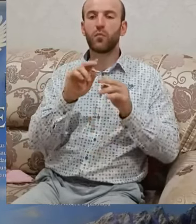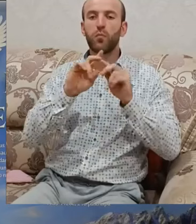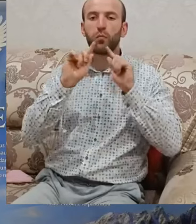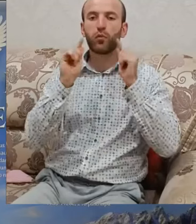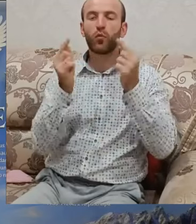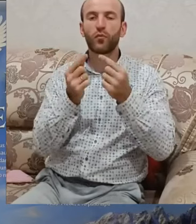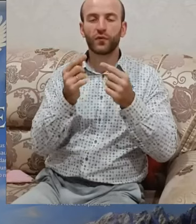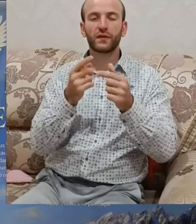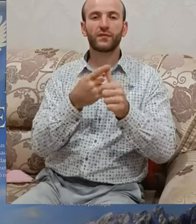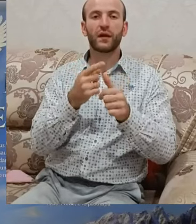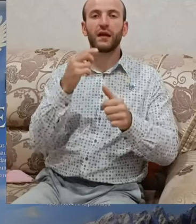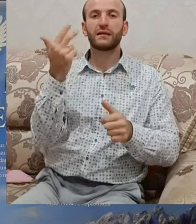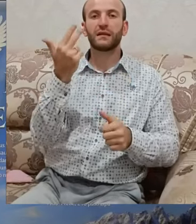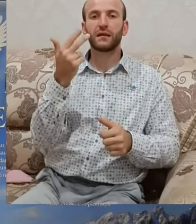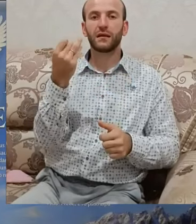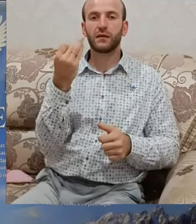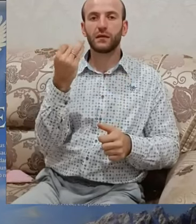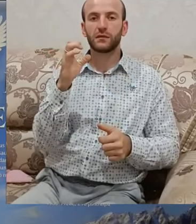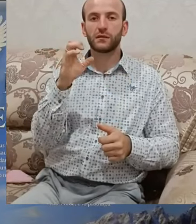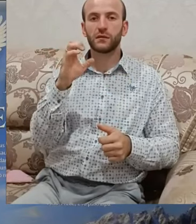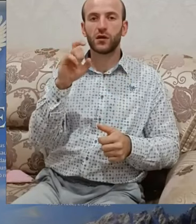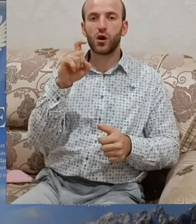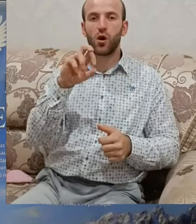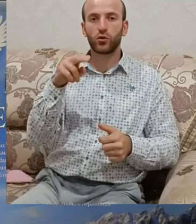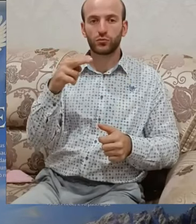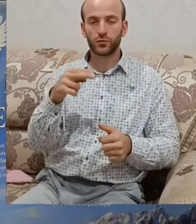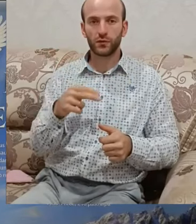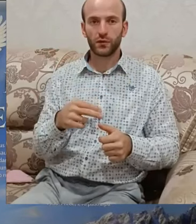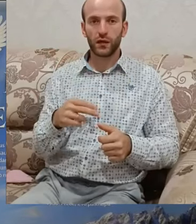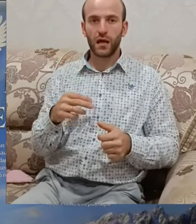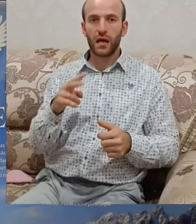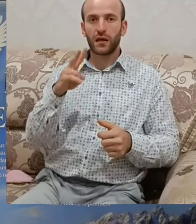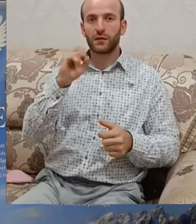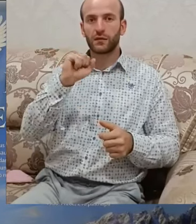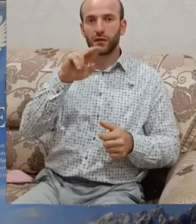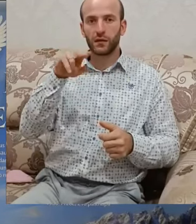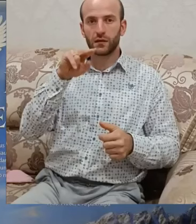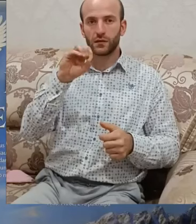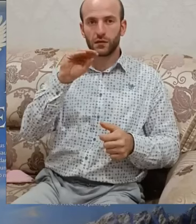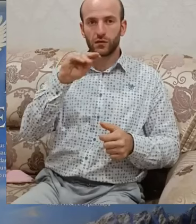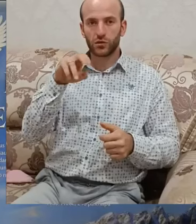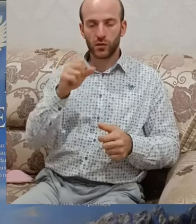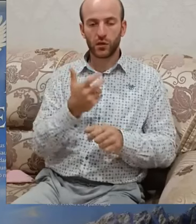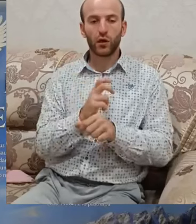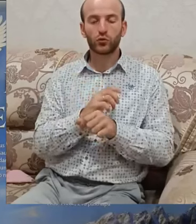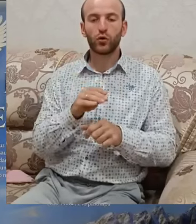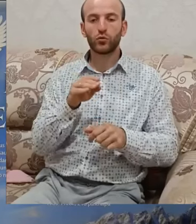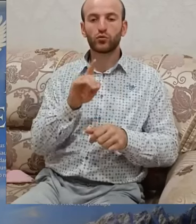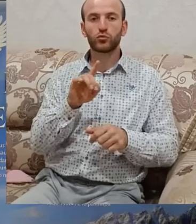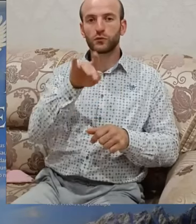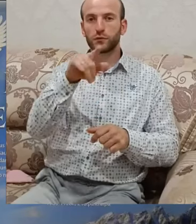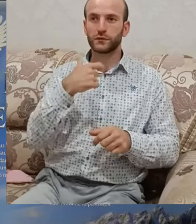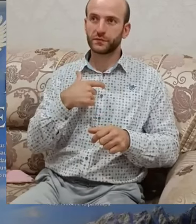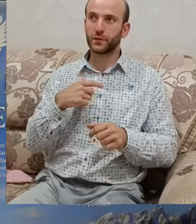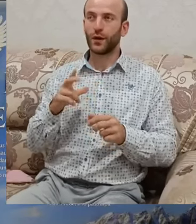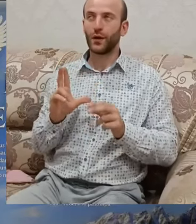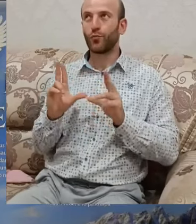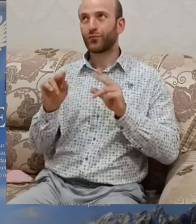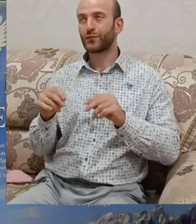Viltis yra štai čia, kuo bus buvo vilimas. Надежда – это то, на что уповали. Tikėjimas jau yra